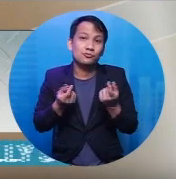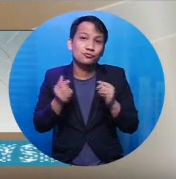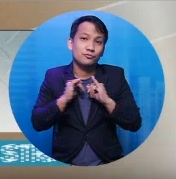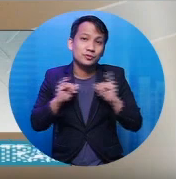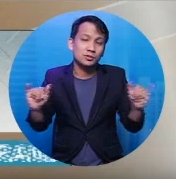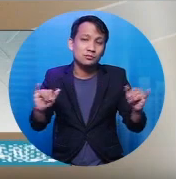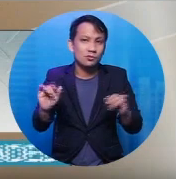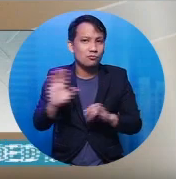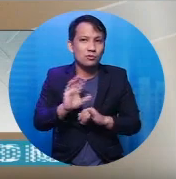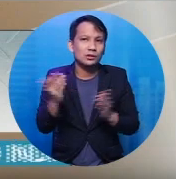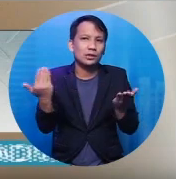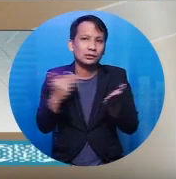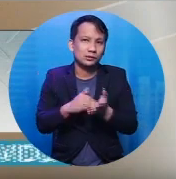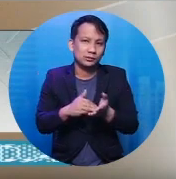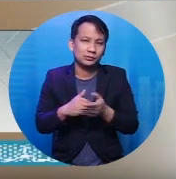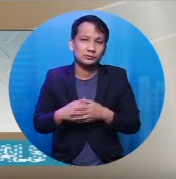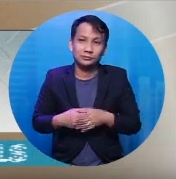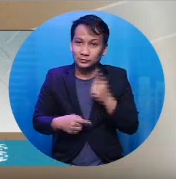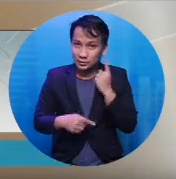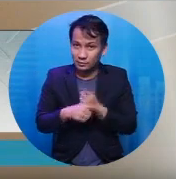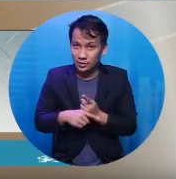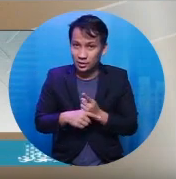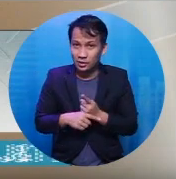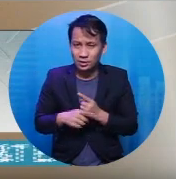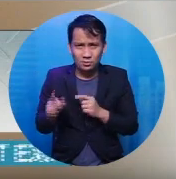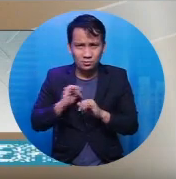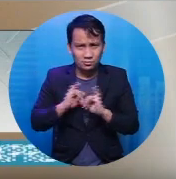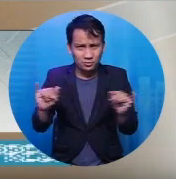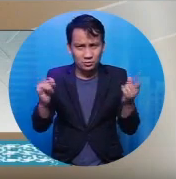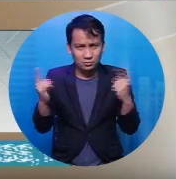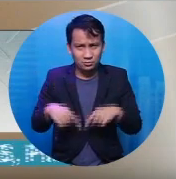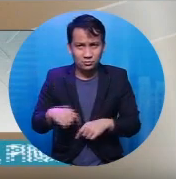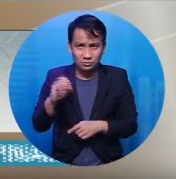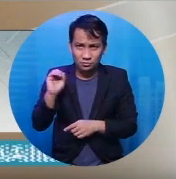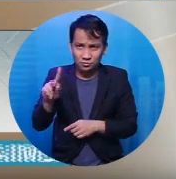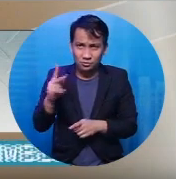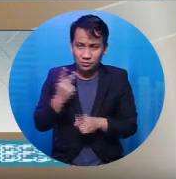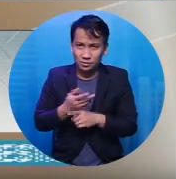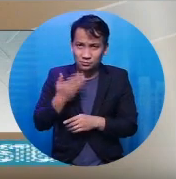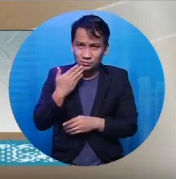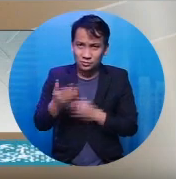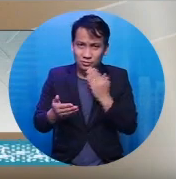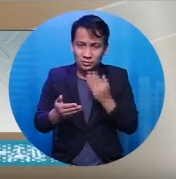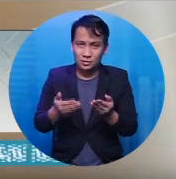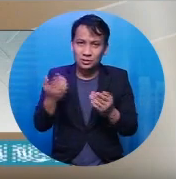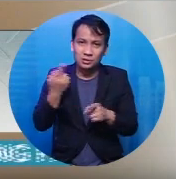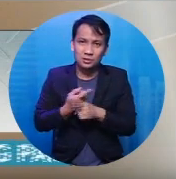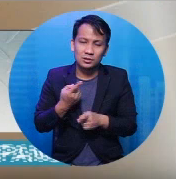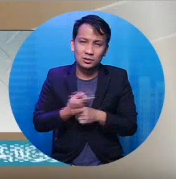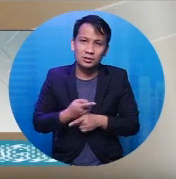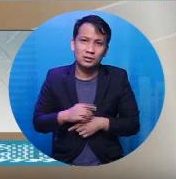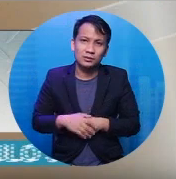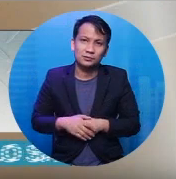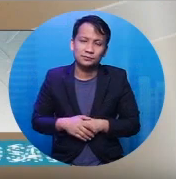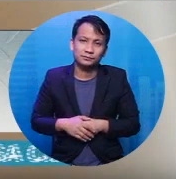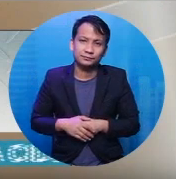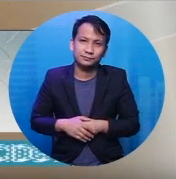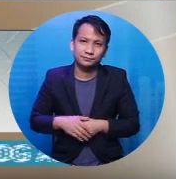ganito na huwag na ulitin. At huwag na mapunta sa ganitong sitwasyon. Okay, ma'am? Salamat po, ma'am. Okay, sir. Salamat po,